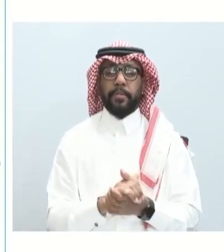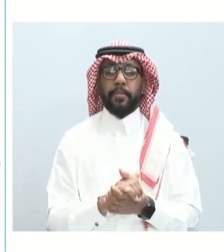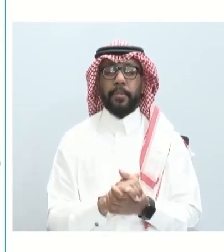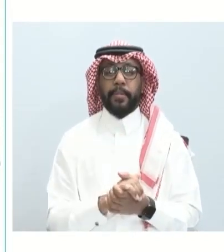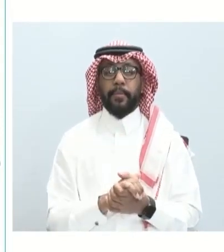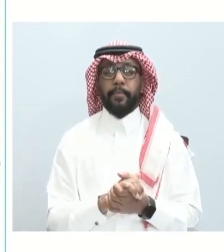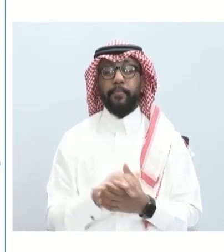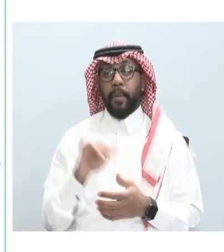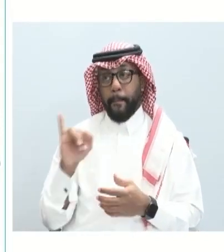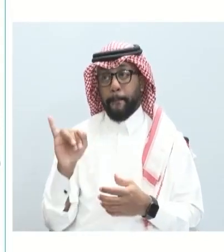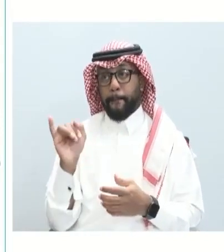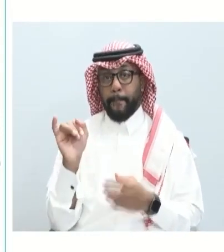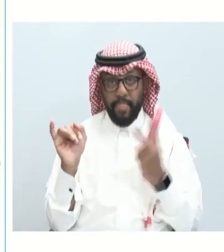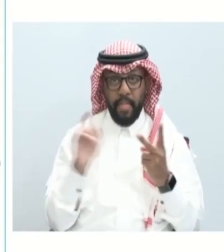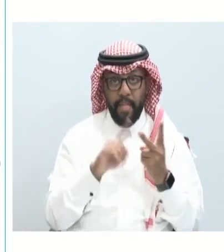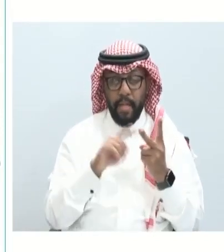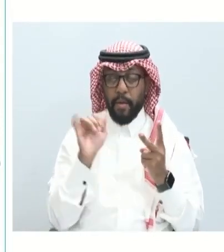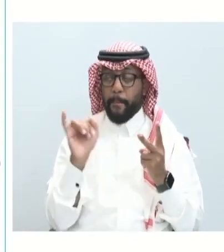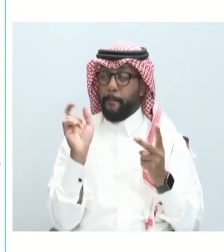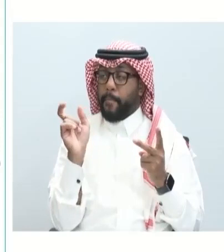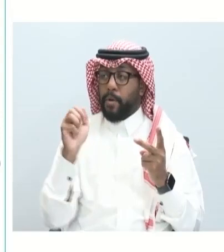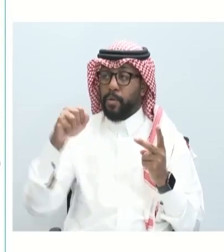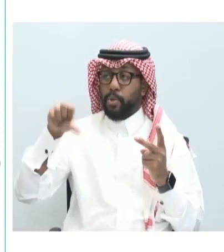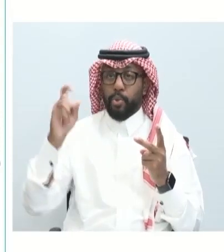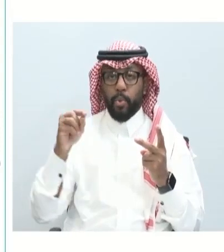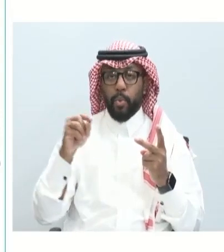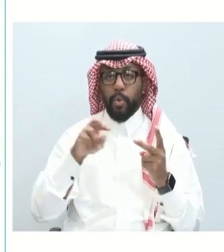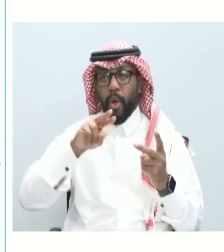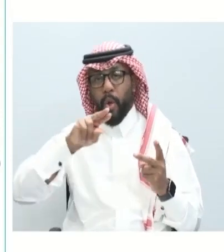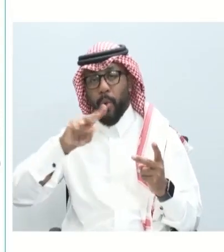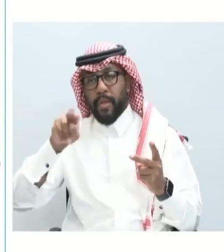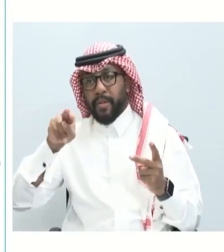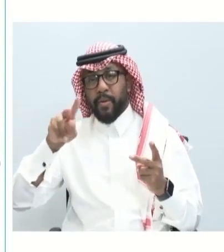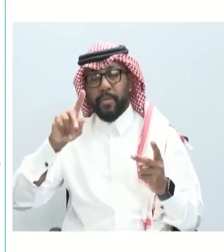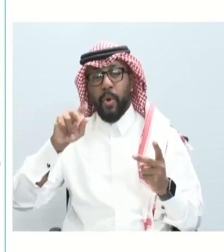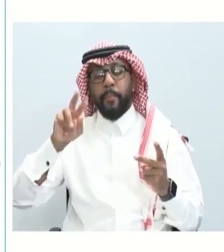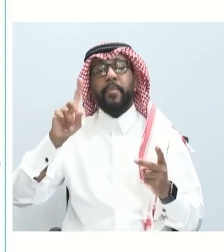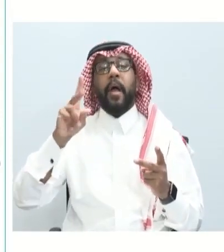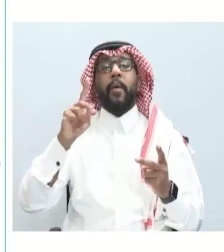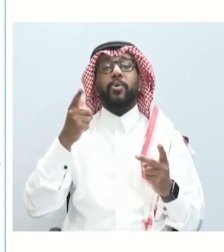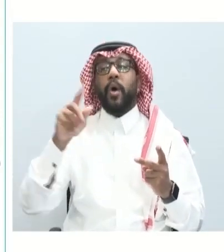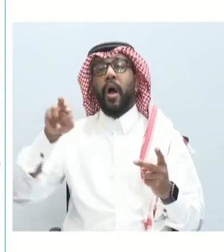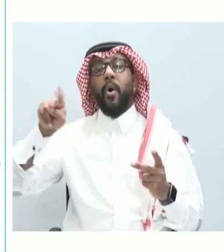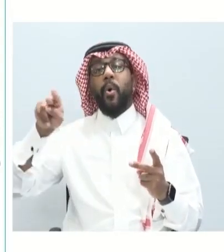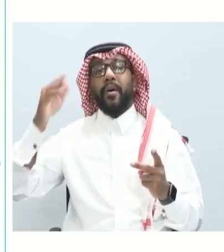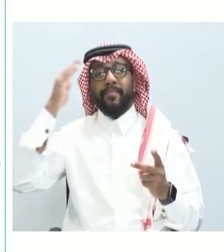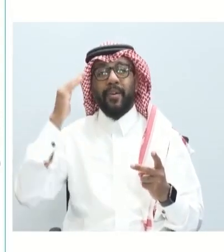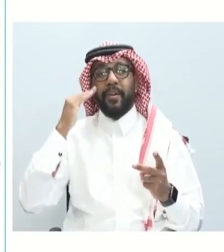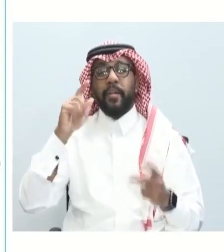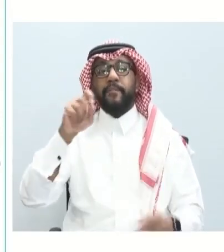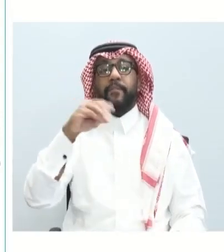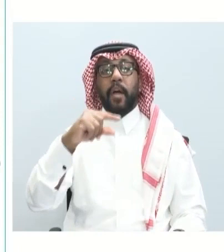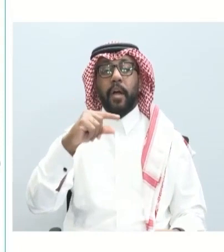يتقاضى منصور المتزوج من اخت فهد راتبا اكثر مما يتقاضى قائد